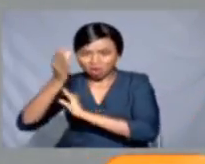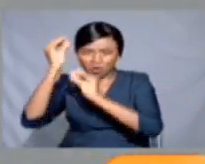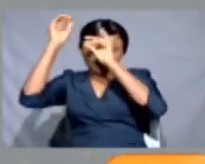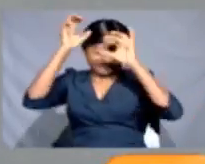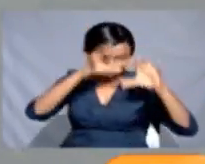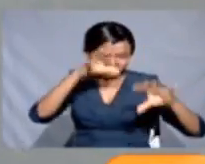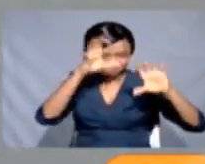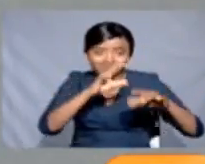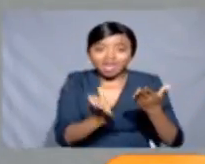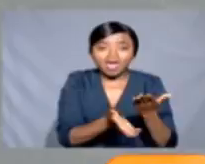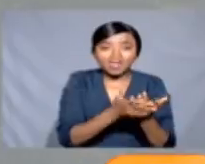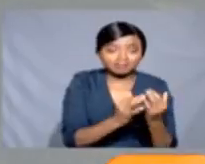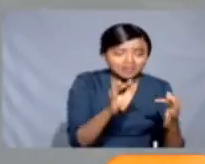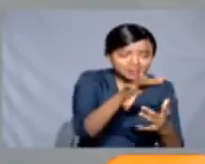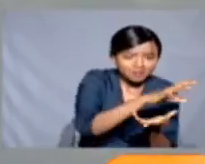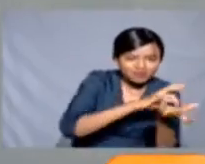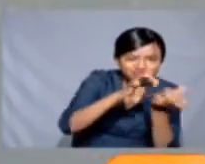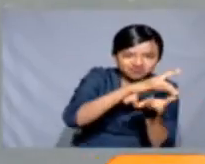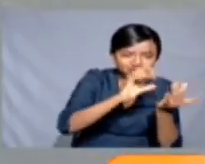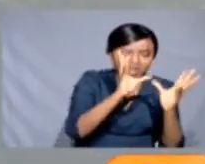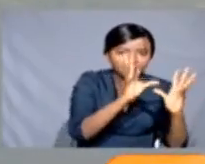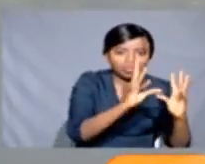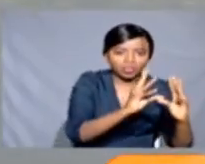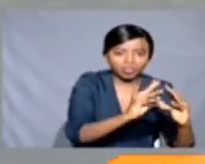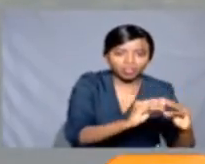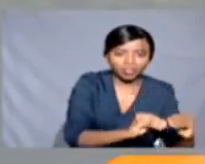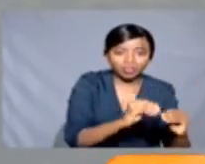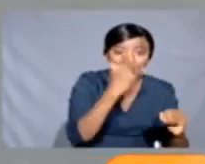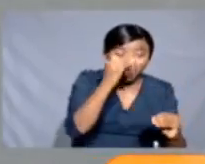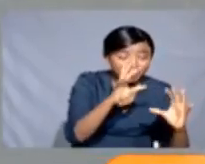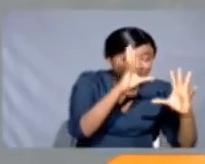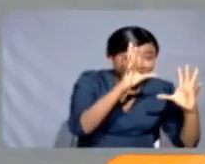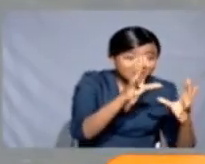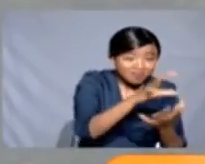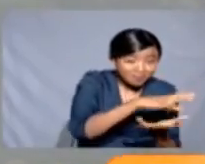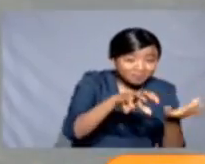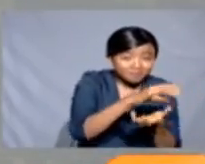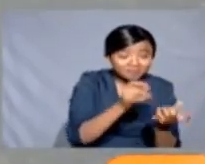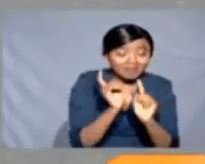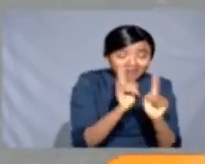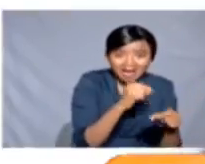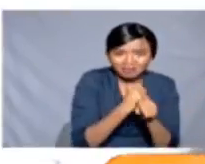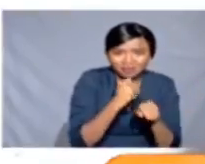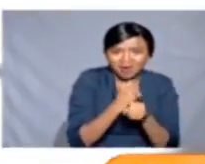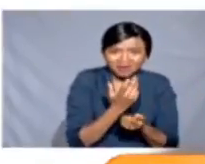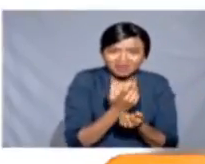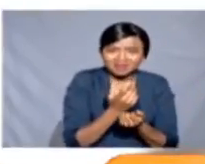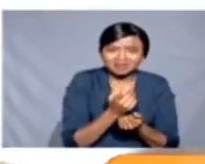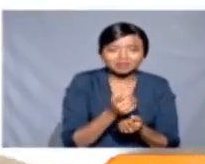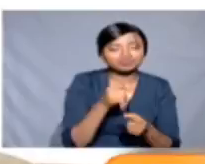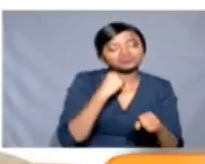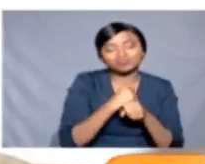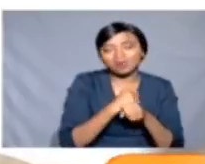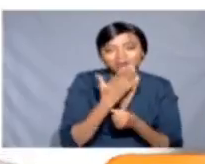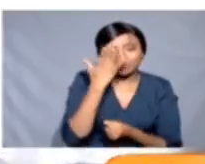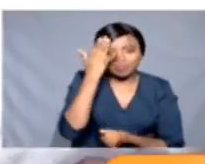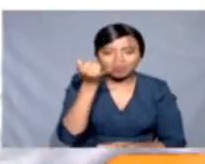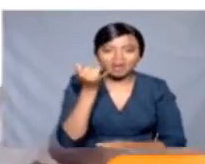moshi ifanye nini? Moshi huwezi kukugonjesha tu hivyo sababu huwezi kuenda kwa moshi kufanya kazi. Unafanya tu hivi